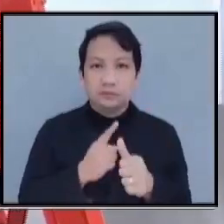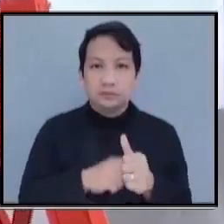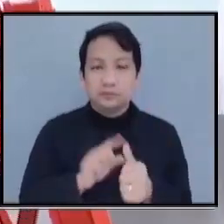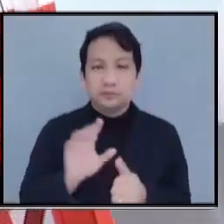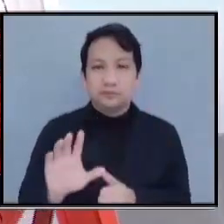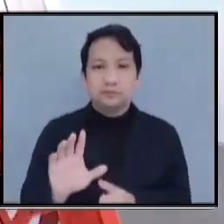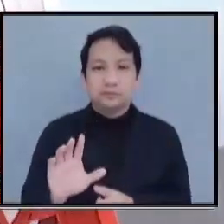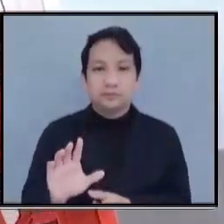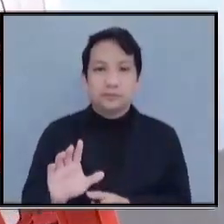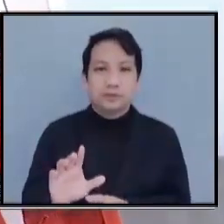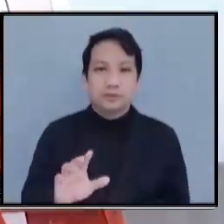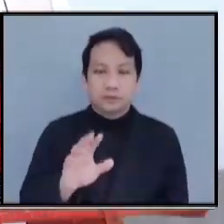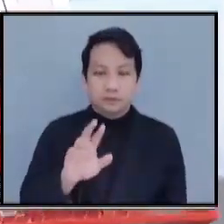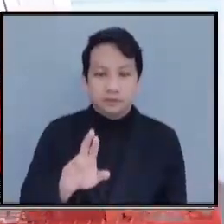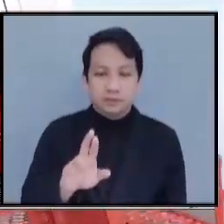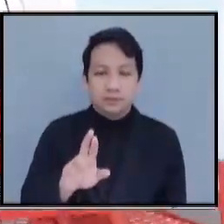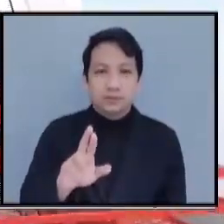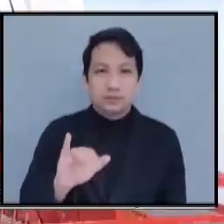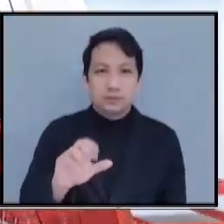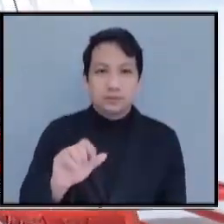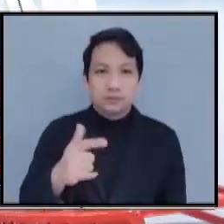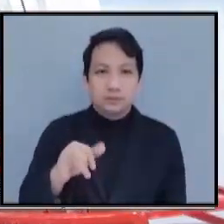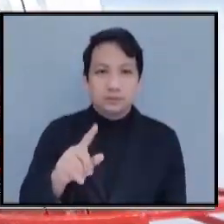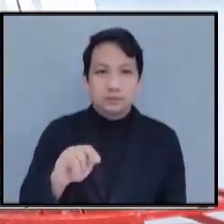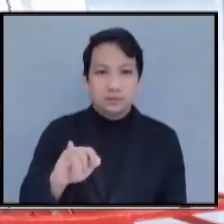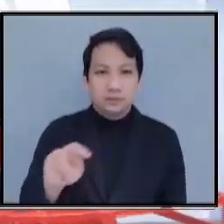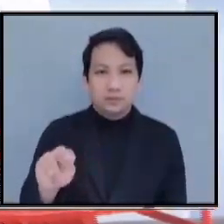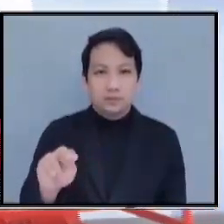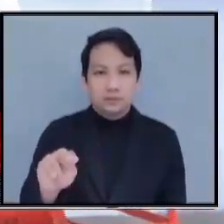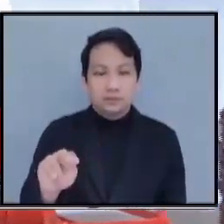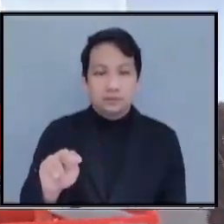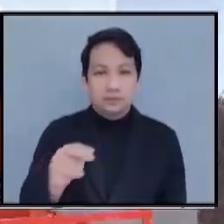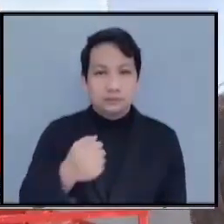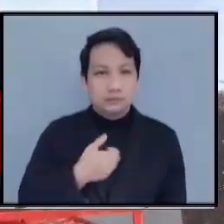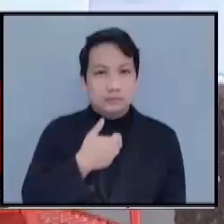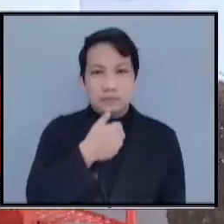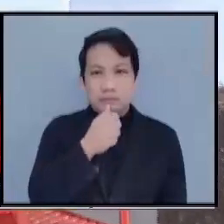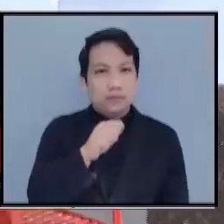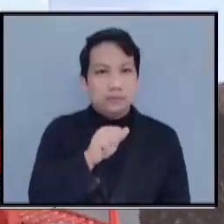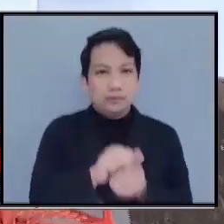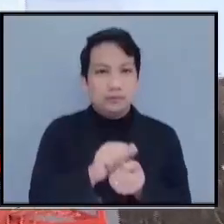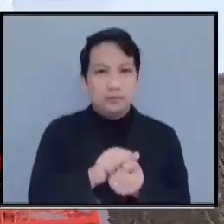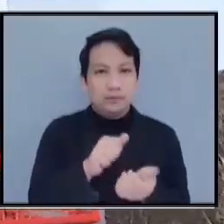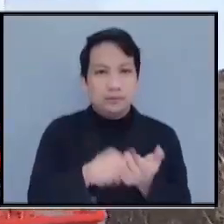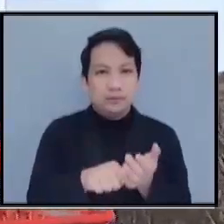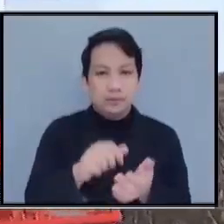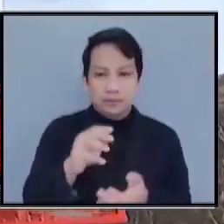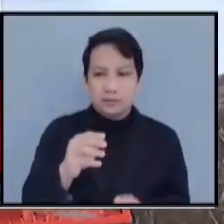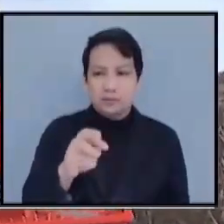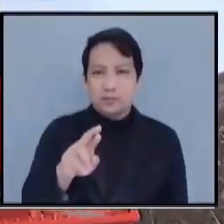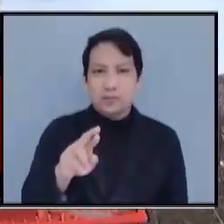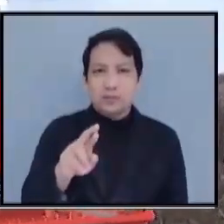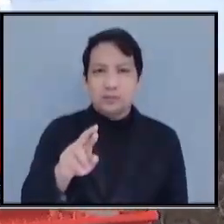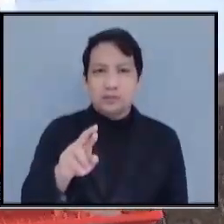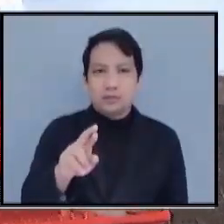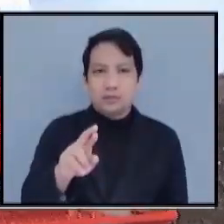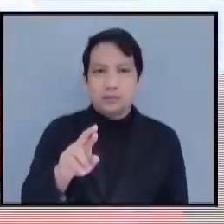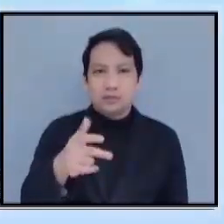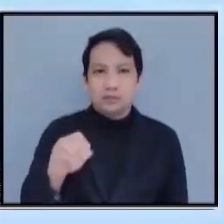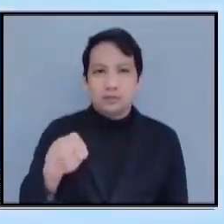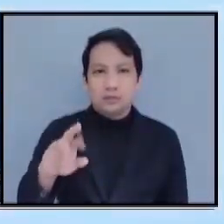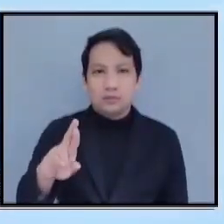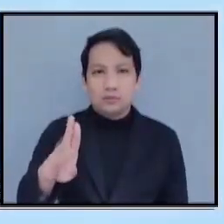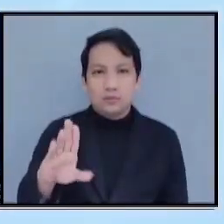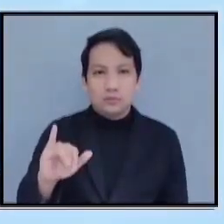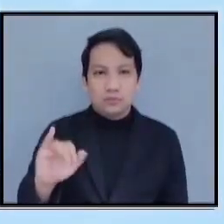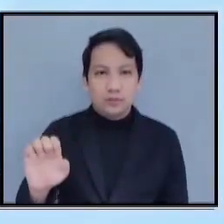Ryan Gosling ipinahayag ang disappointment sa hindi pagkakanomina nila Margot Robbie at Greta Gerwig sa Oscars.